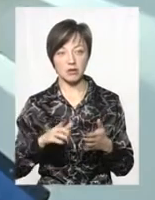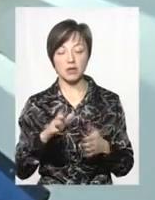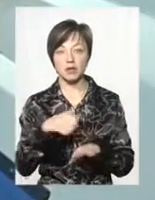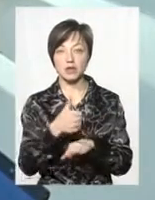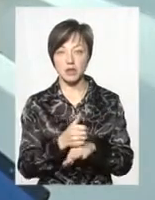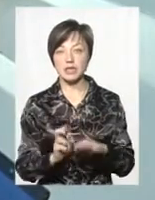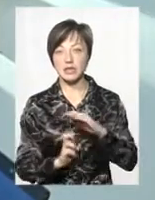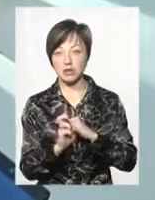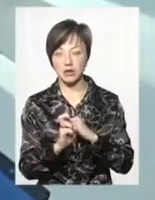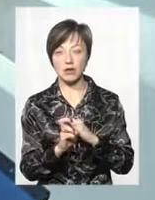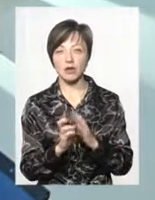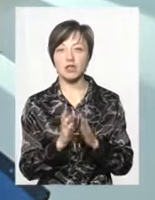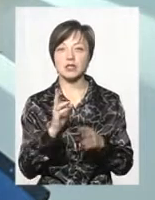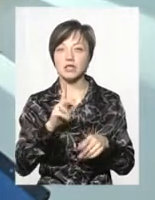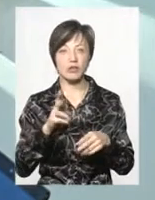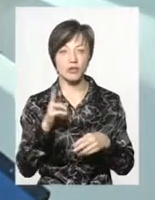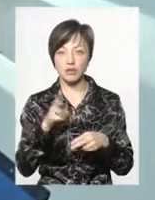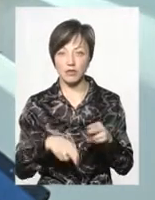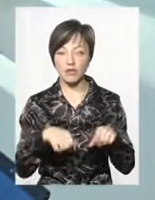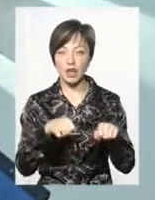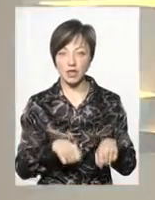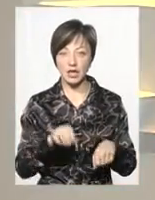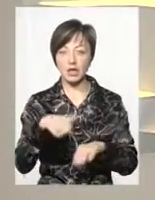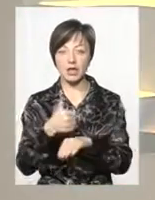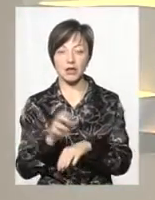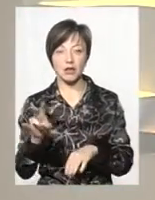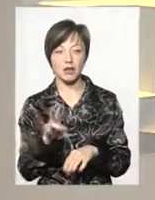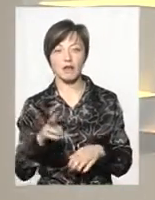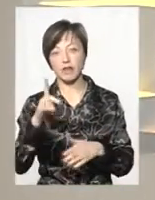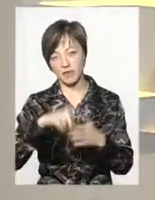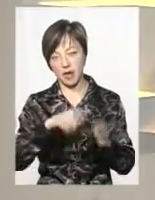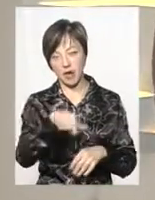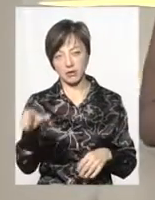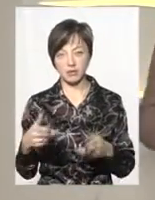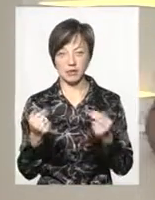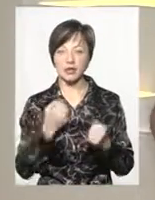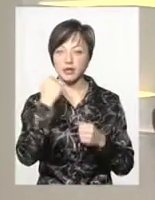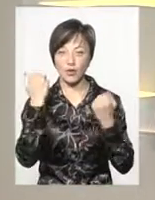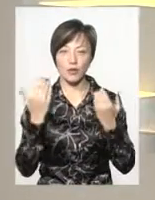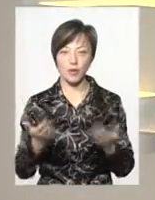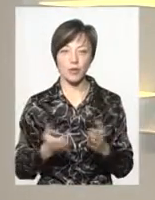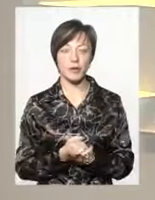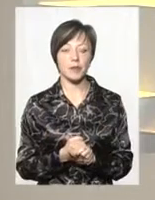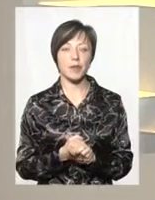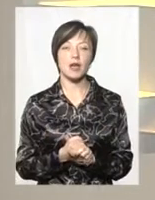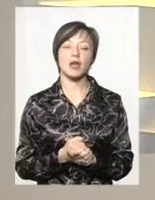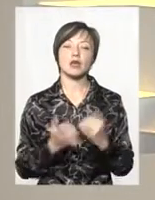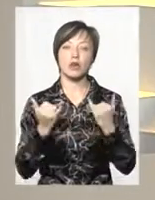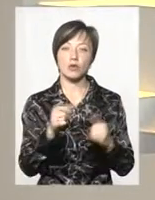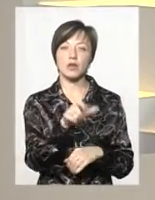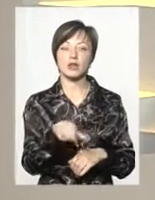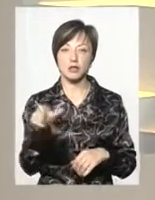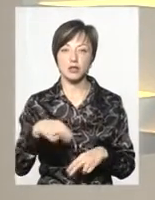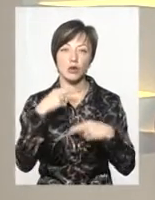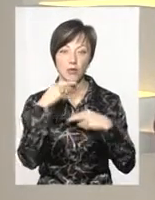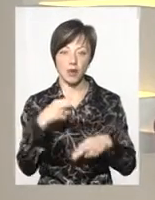предстоятель церкви або на місцях. Закінчується час від влади, від ієрархів. І від вірян. І від вірян. Дякую вам. Дякую вам, шановні глядачі,